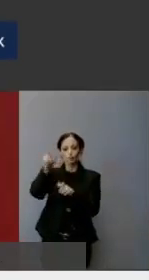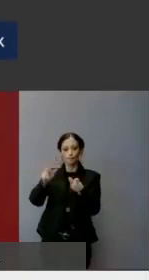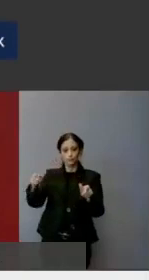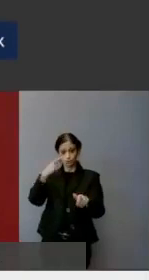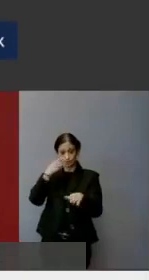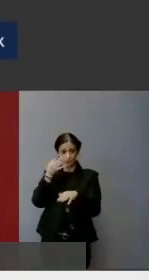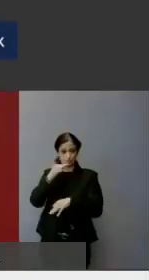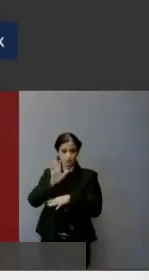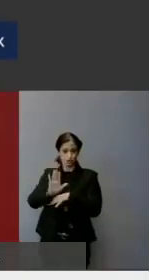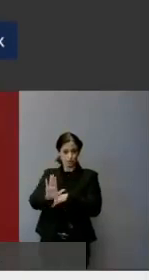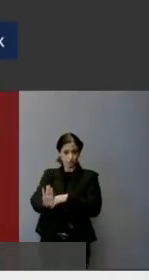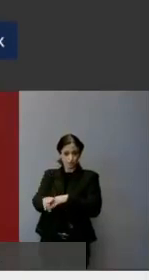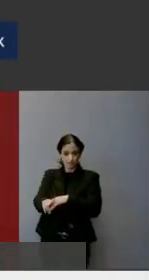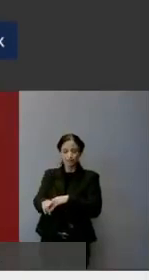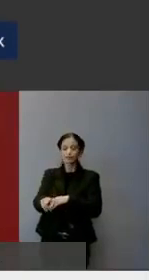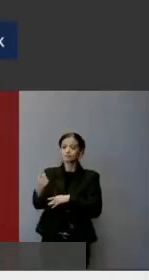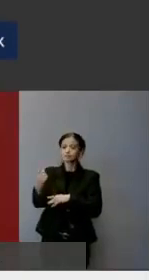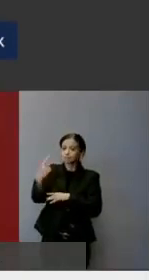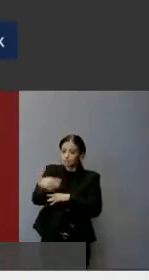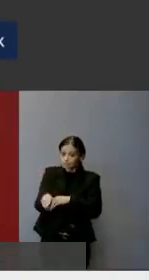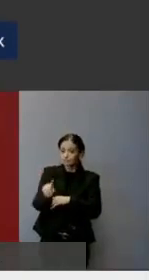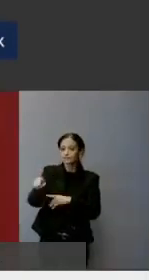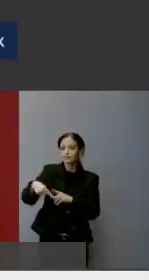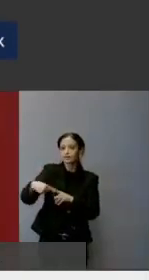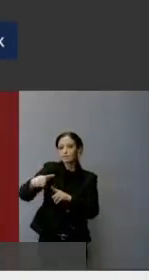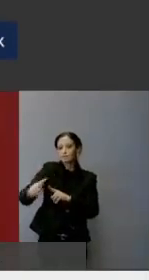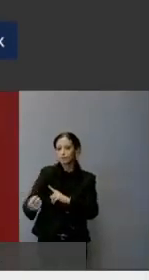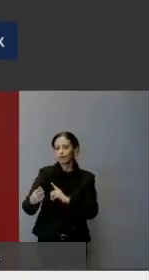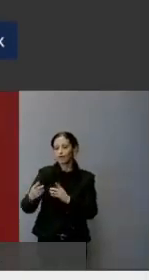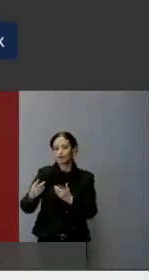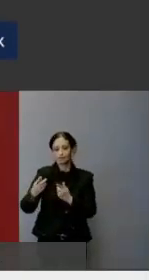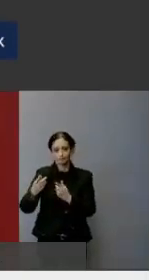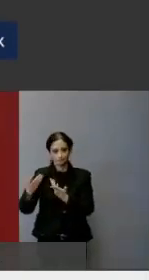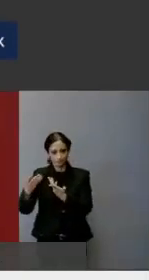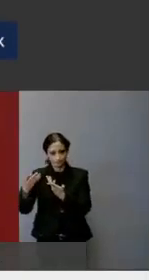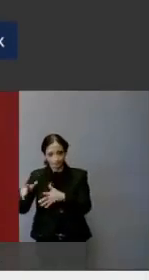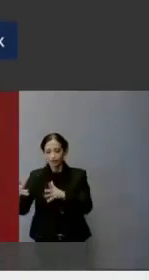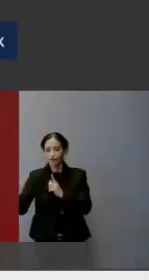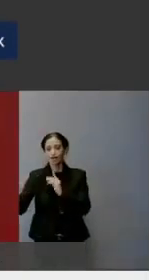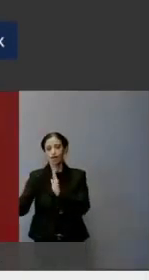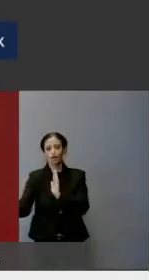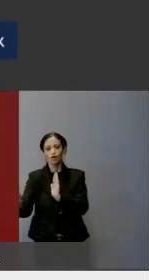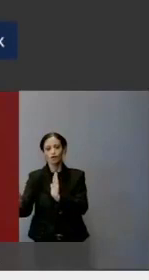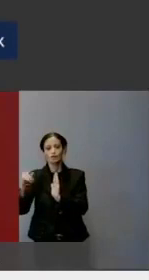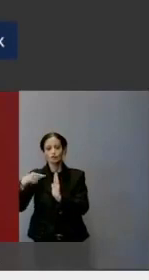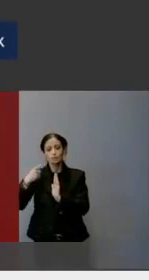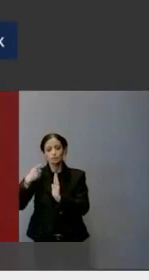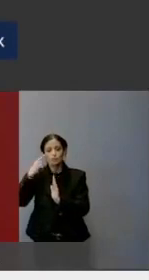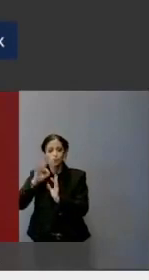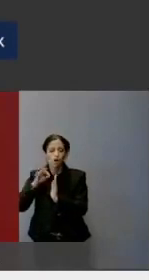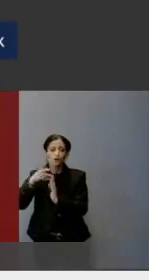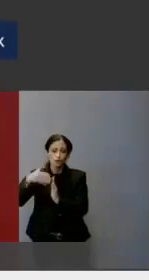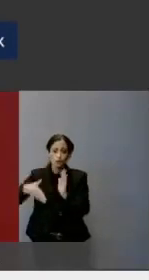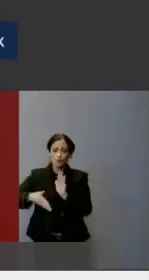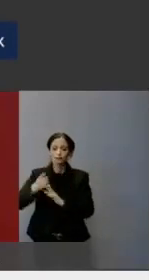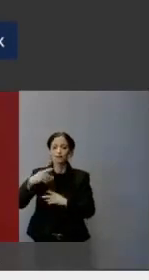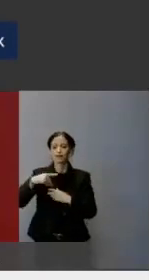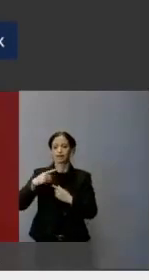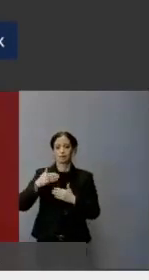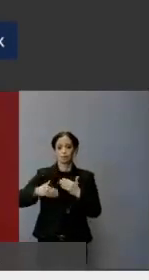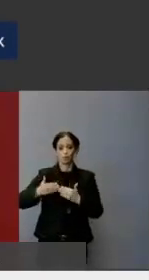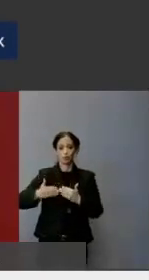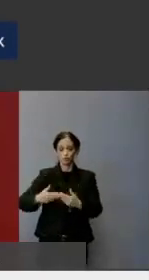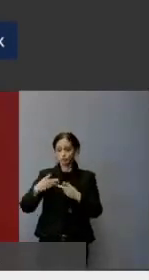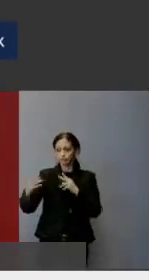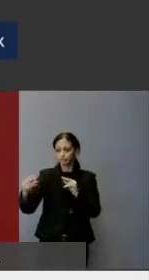che saranno quelli con cui ci confronteremo nelle fasi che sono previste da questa procedura che piuttosto